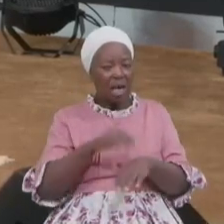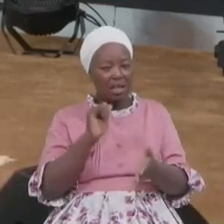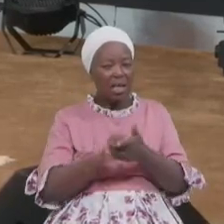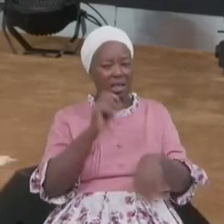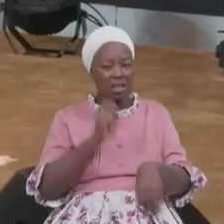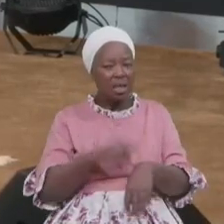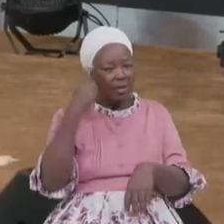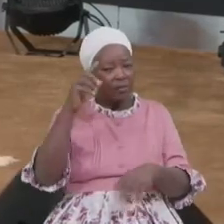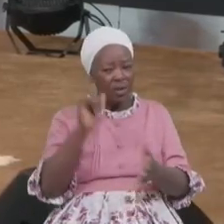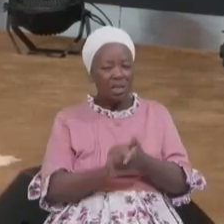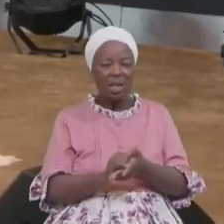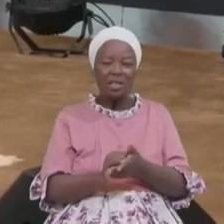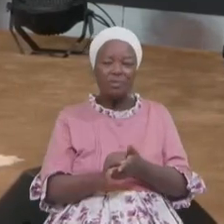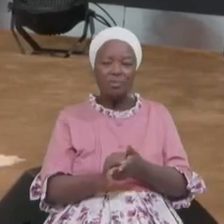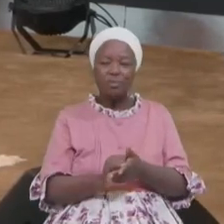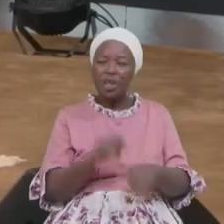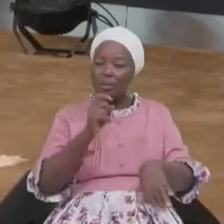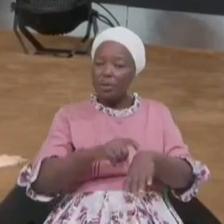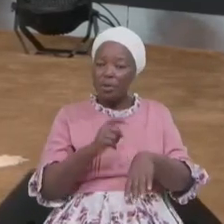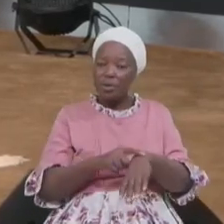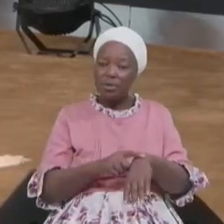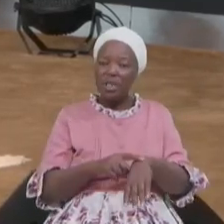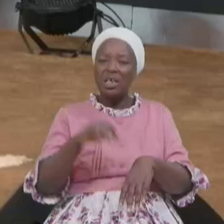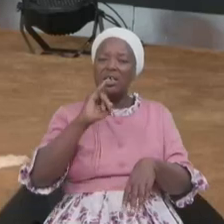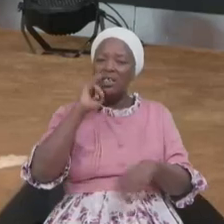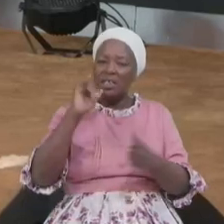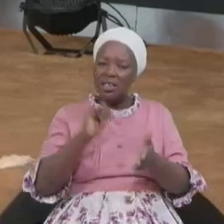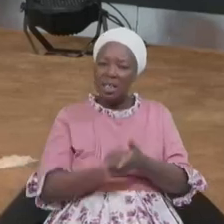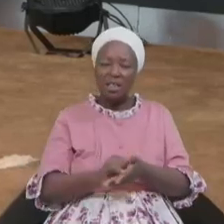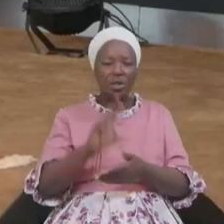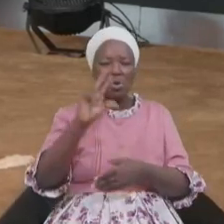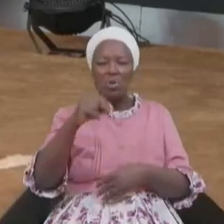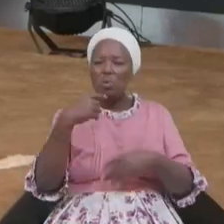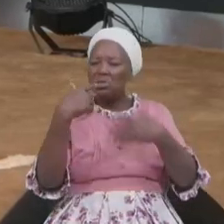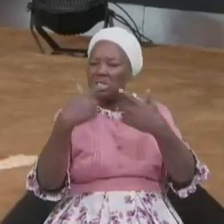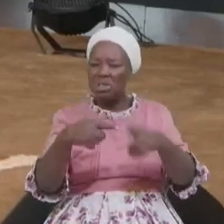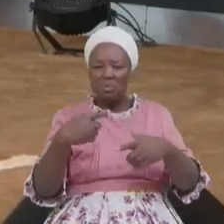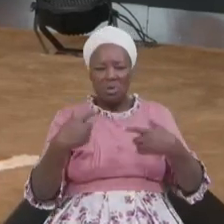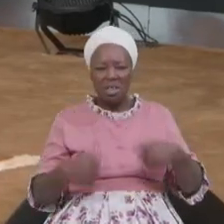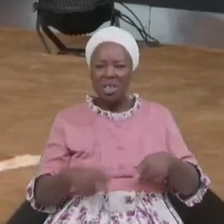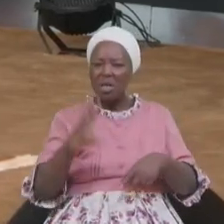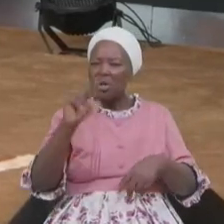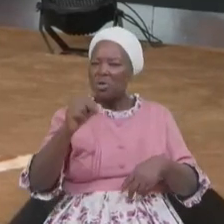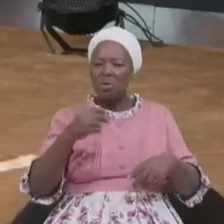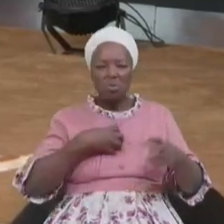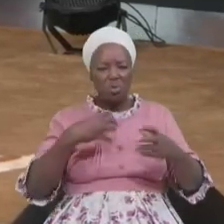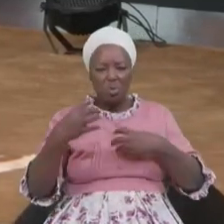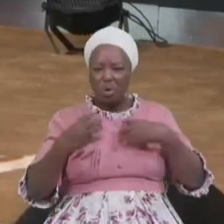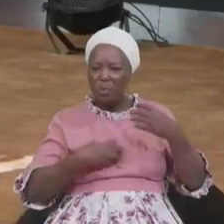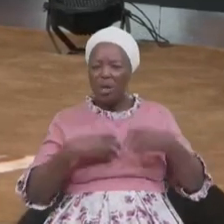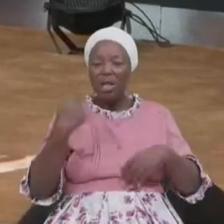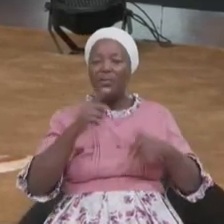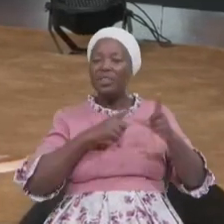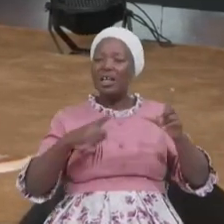cette dispensation, c'est qu'il n'y avait pas de débat, il n'y avait pas d'argumentation. L'Éternel